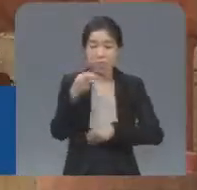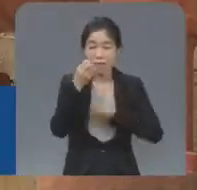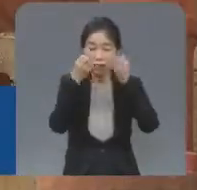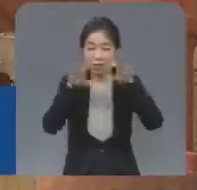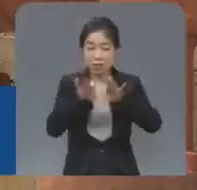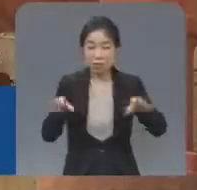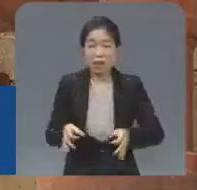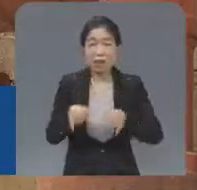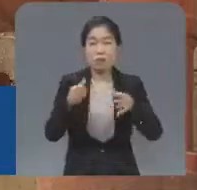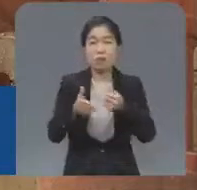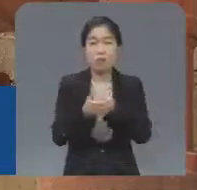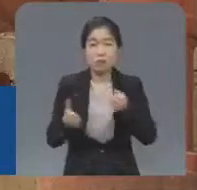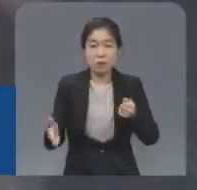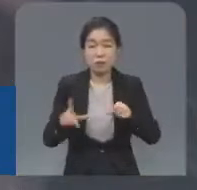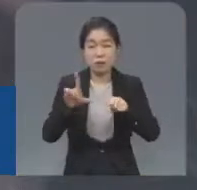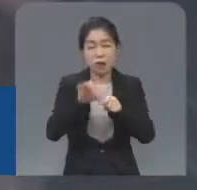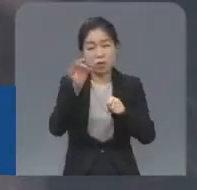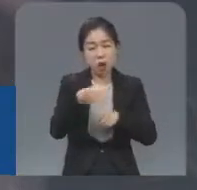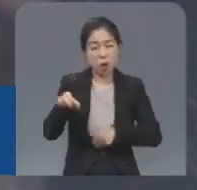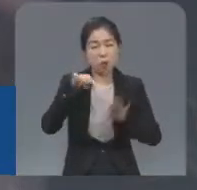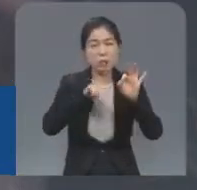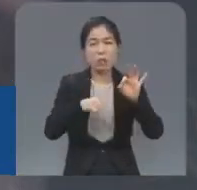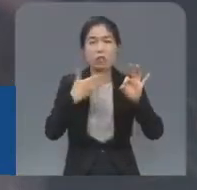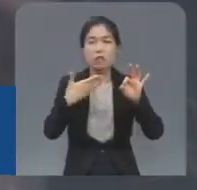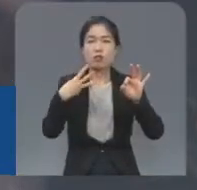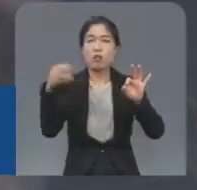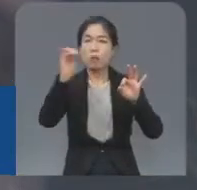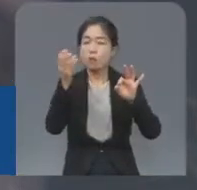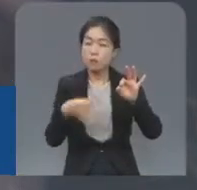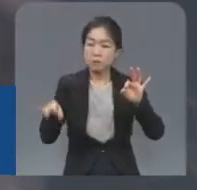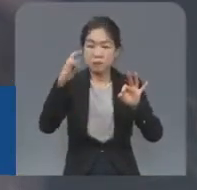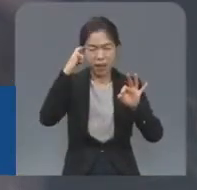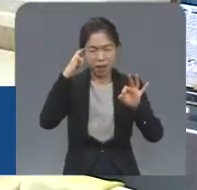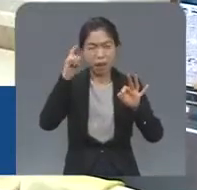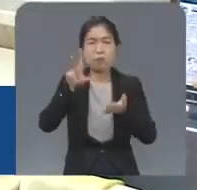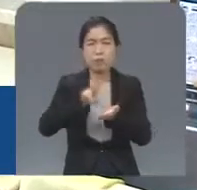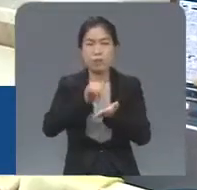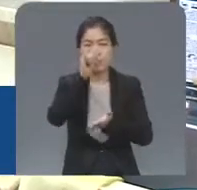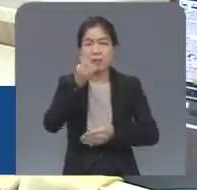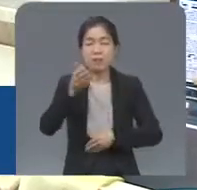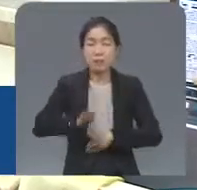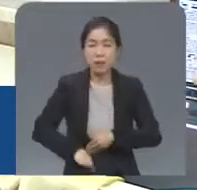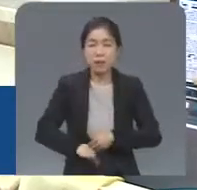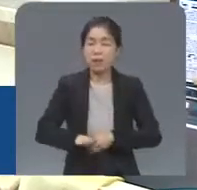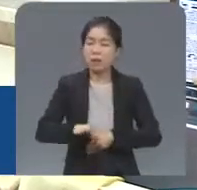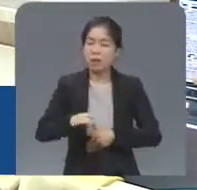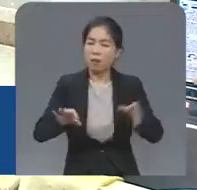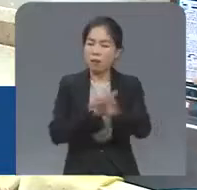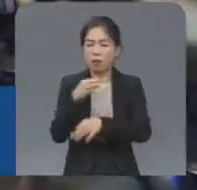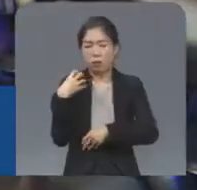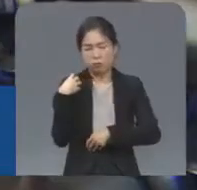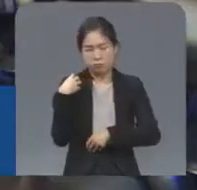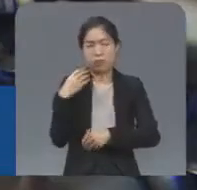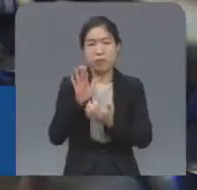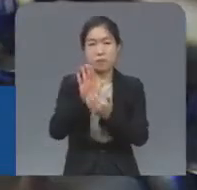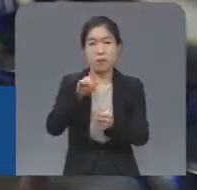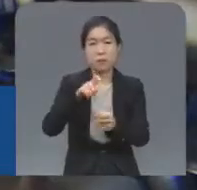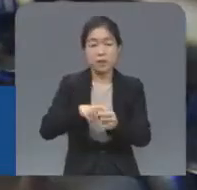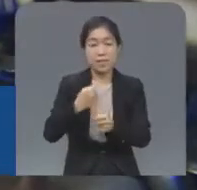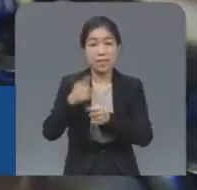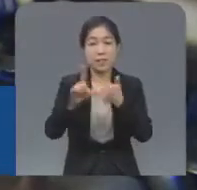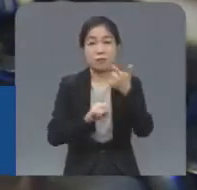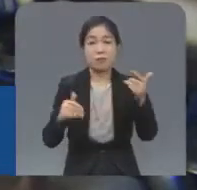배관 투자 등으로 도시가스 요금을 10.93% 인상할 요인이 발생했지만 서민 경제 부담을 줄이기 위해서